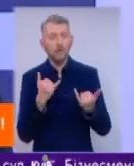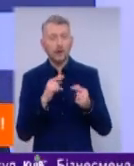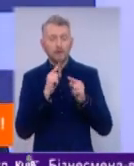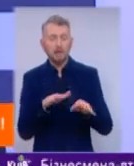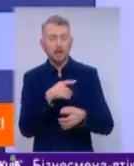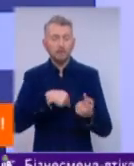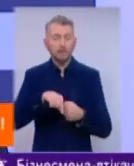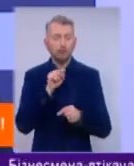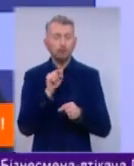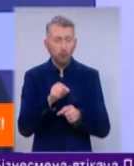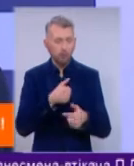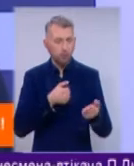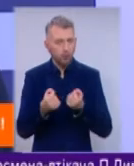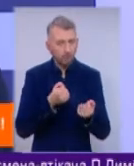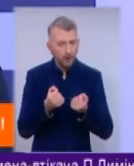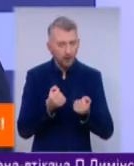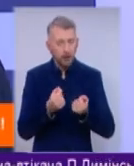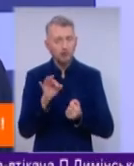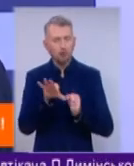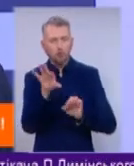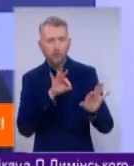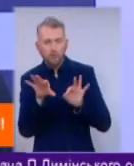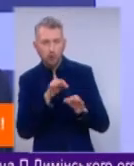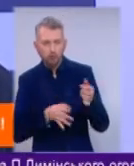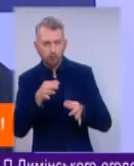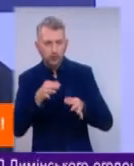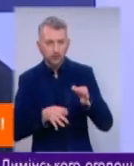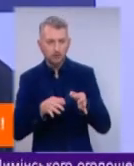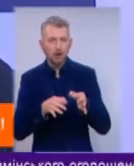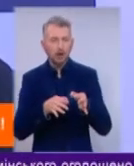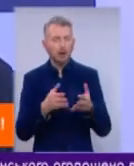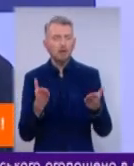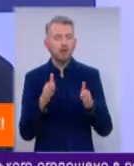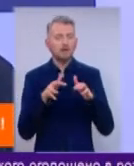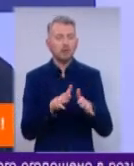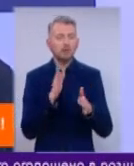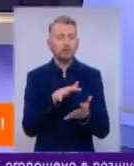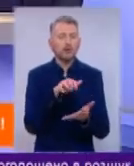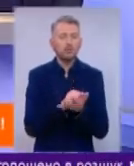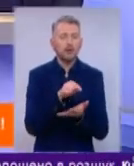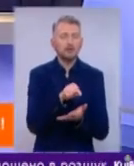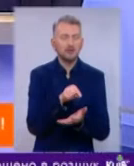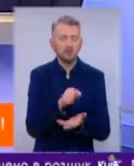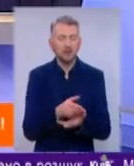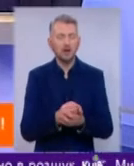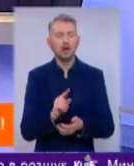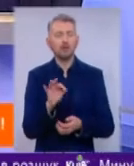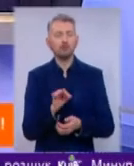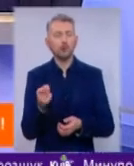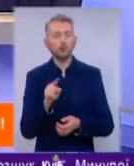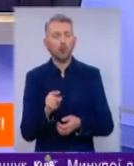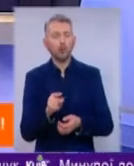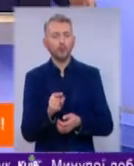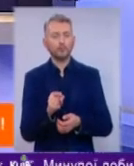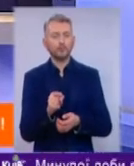навколо цього йде боротьба. Щодо добору суддів, щодо підсудності, яка буде в цьому суді, щодо того,